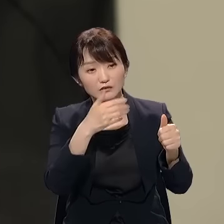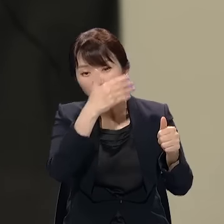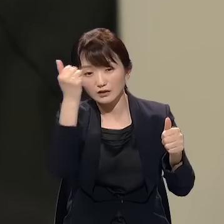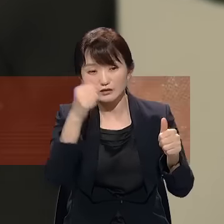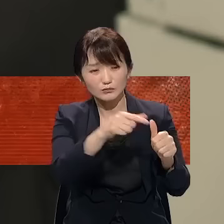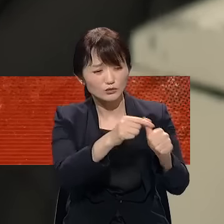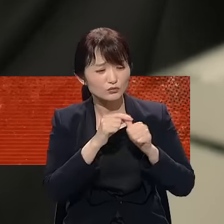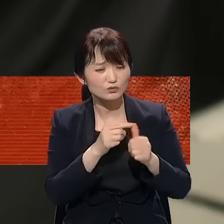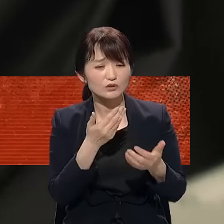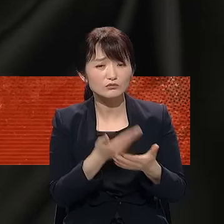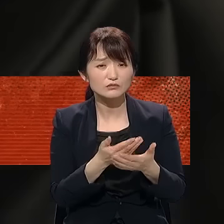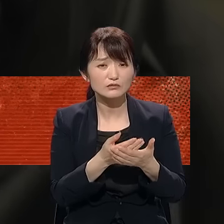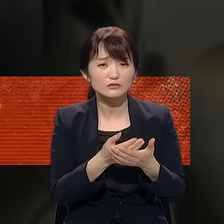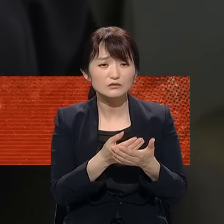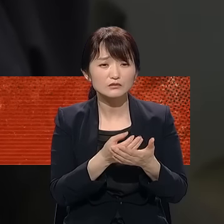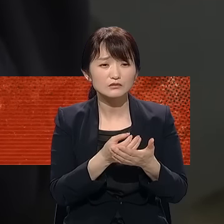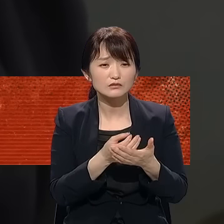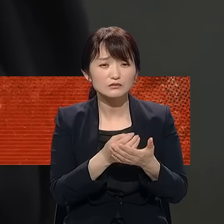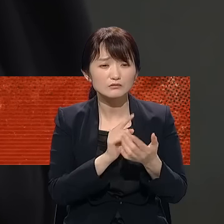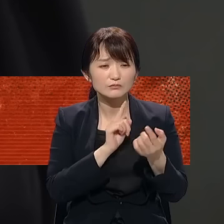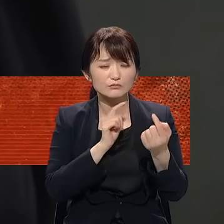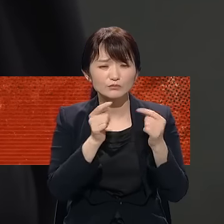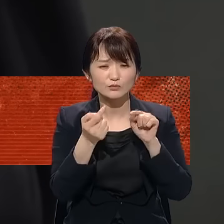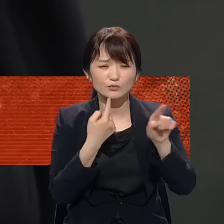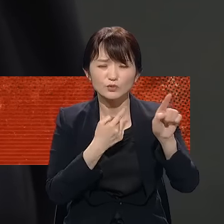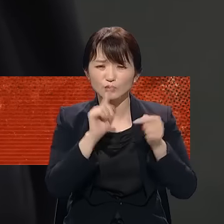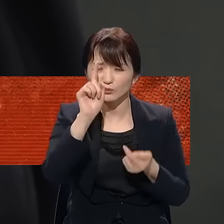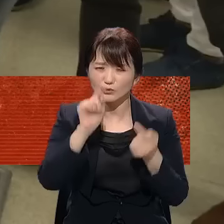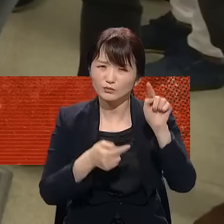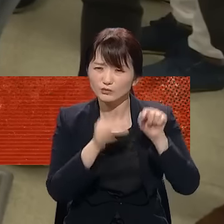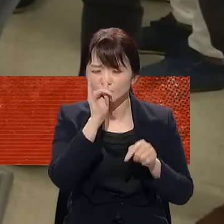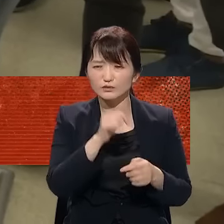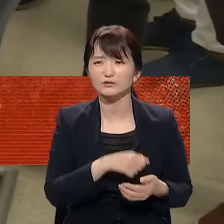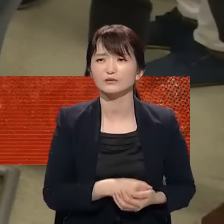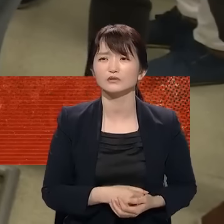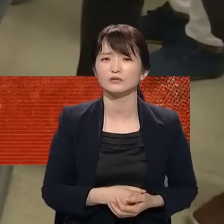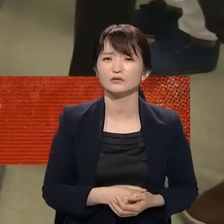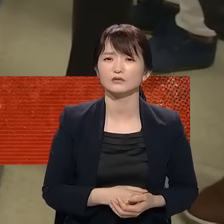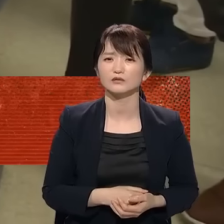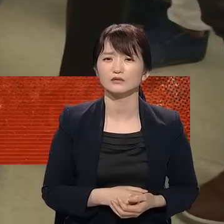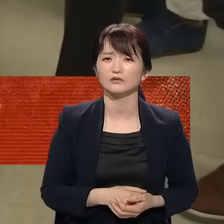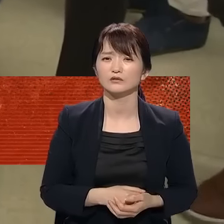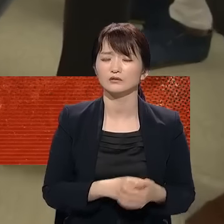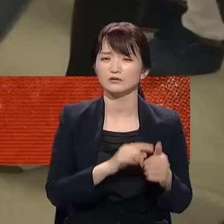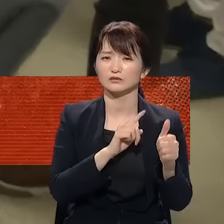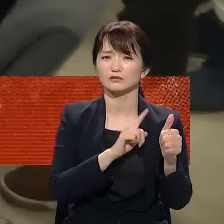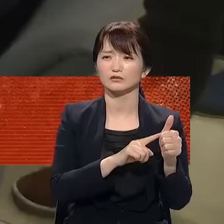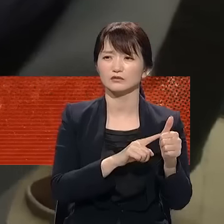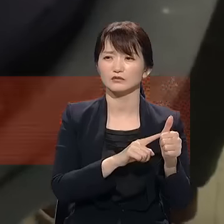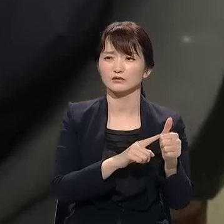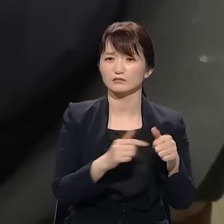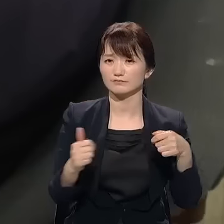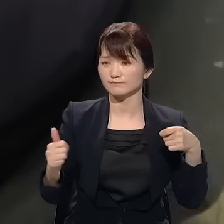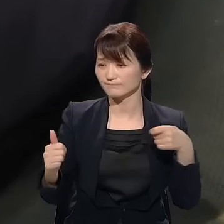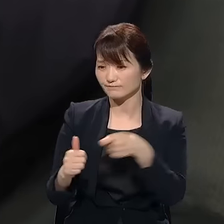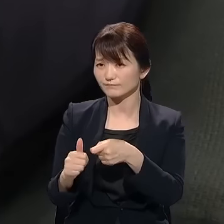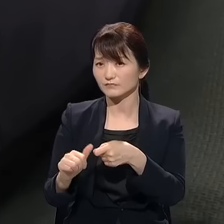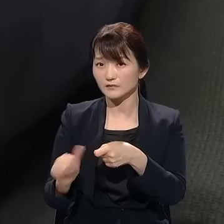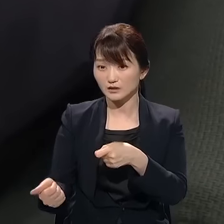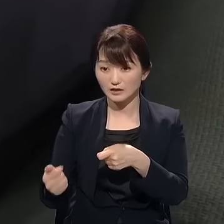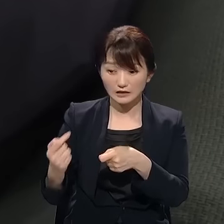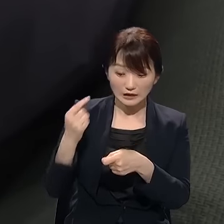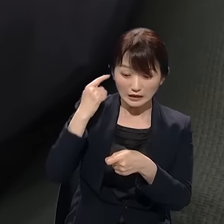이런 이야기를 하면서 횡설수설 했다라고 합니다 그런데 사실 저 사람이 범행을 했다라고 하는 소식이